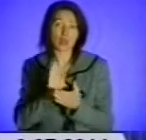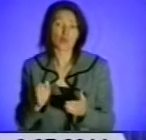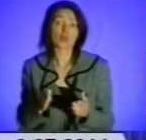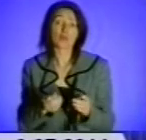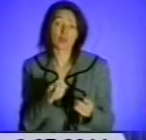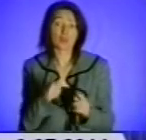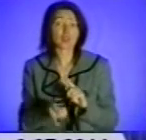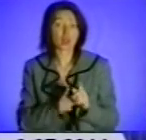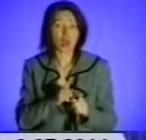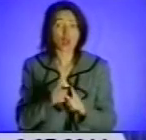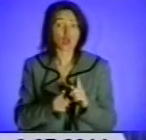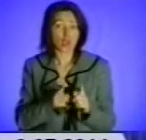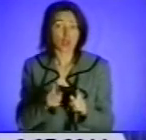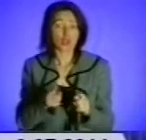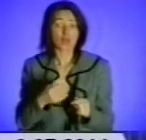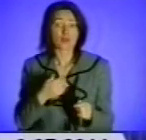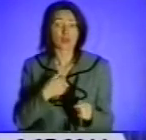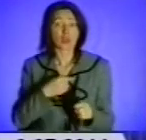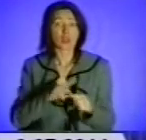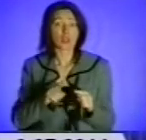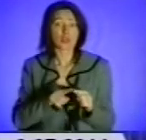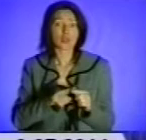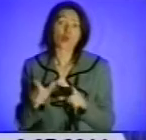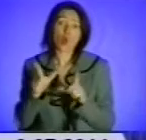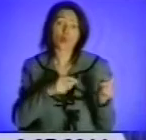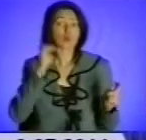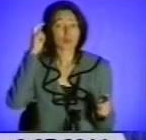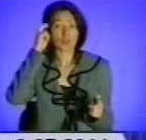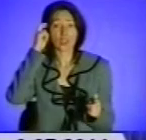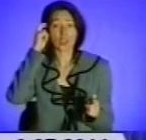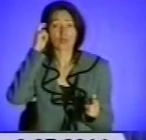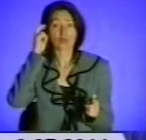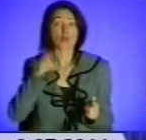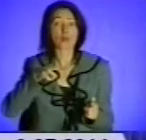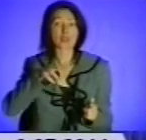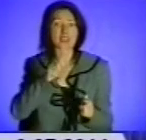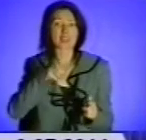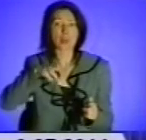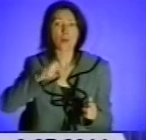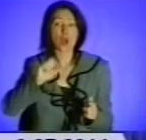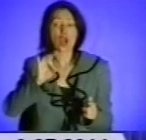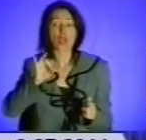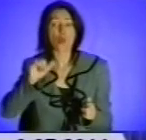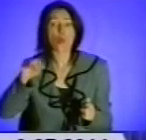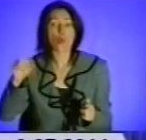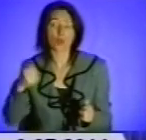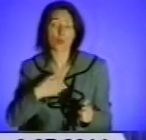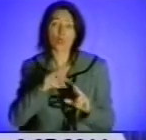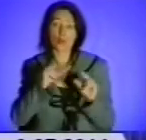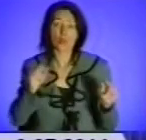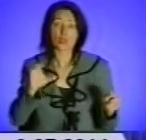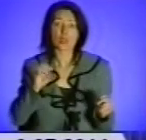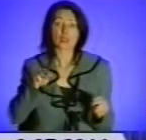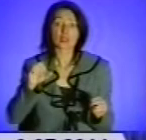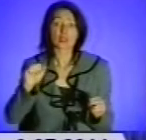я в батальйоні на власному авто, я швиденько мотнувся в Київ з Маріуполя, мені пообіцяли статус